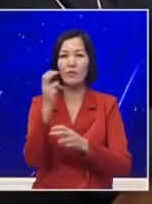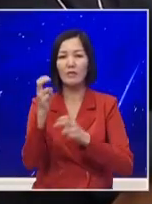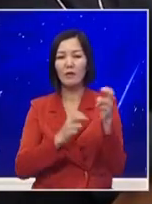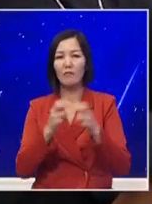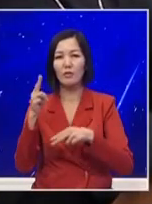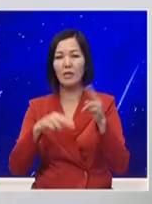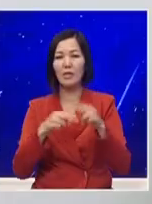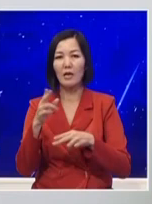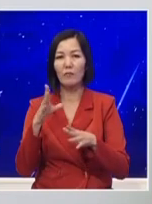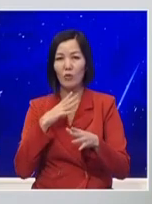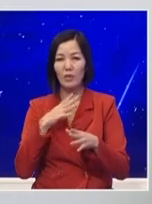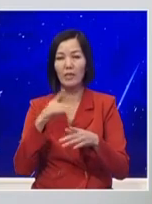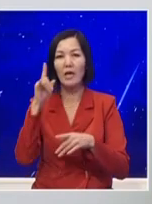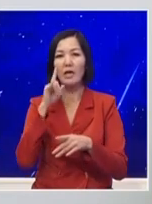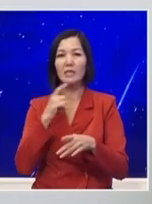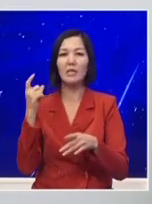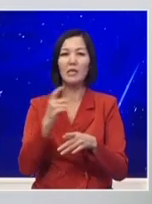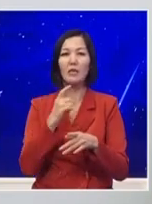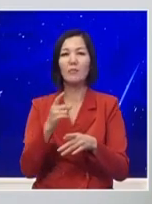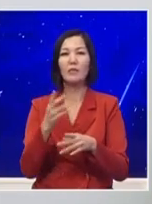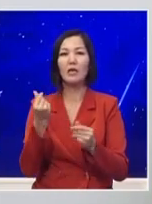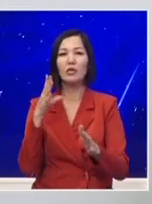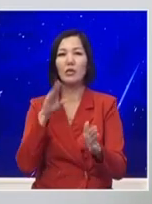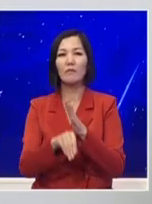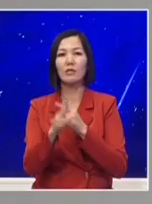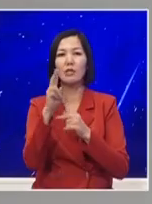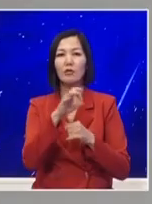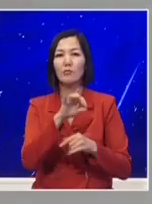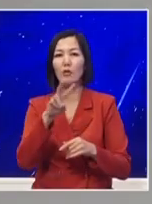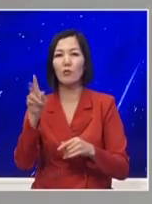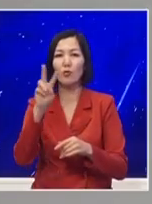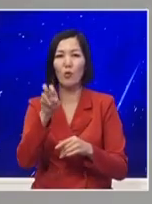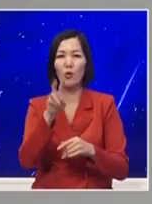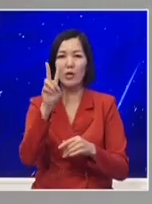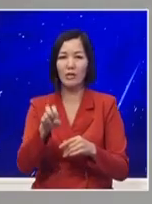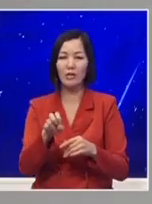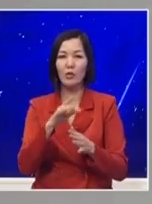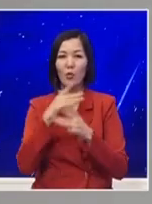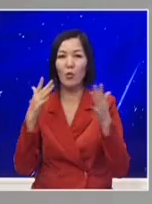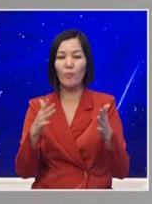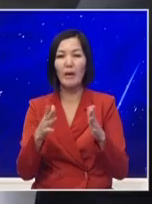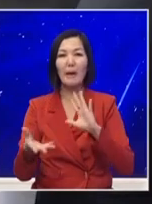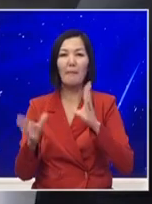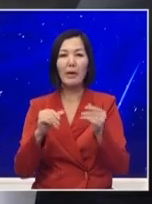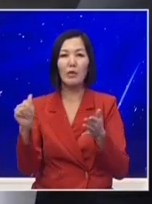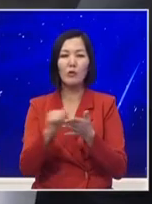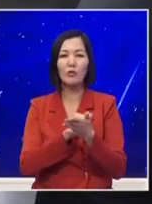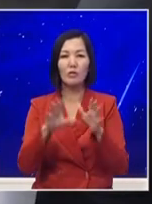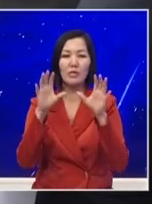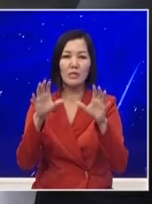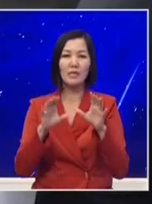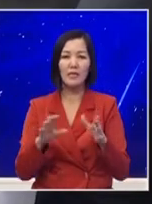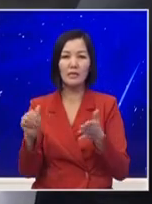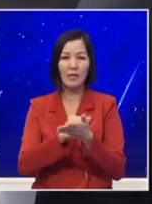зауыт салғаны мәлім. Қазақстан экономикасына құйған инвестициясы 200 миллион доллардан асады. Барлық құжаттар заң